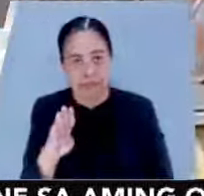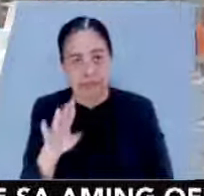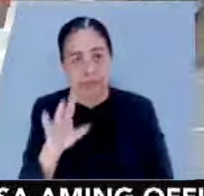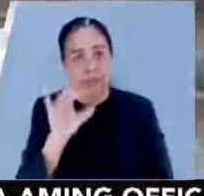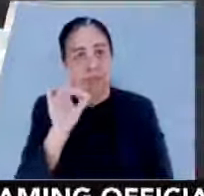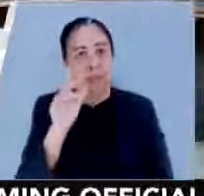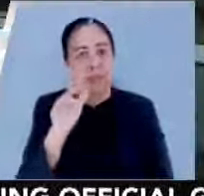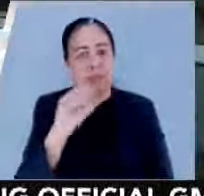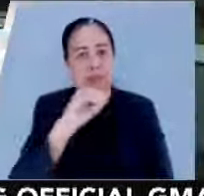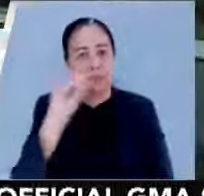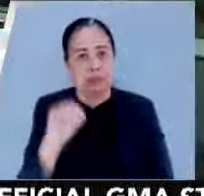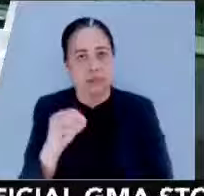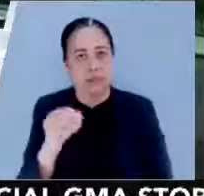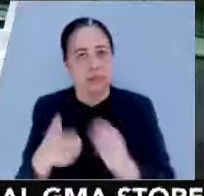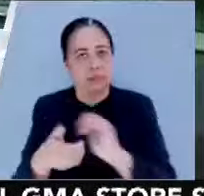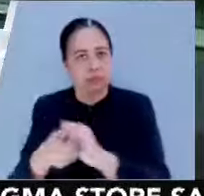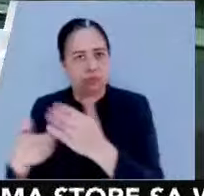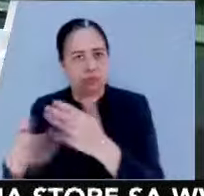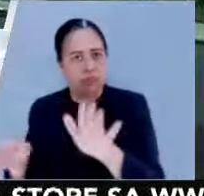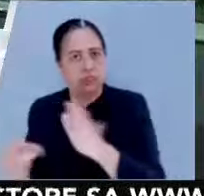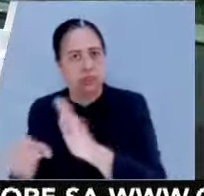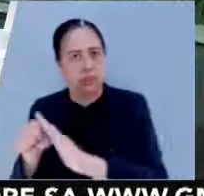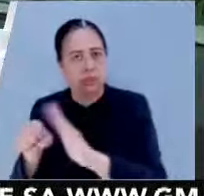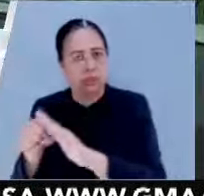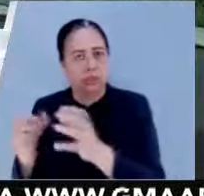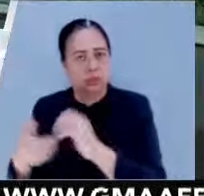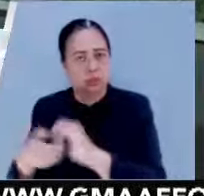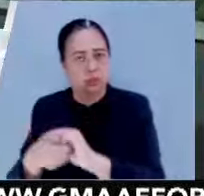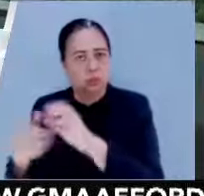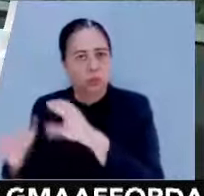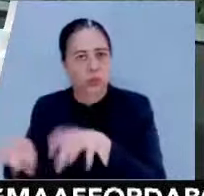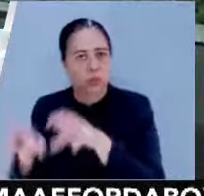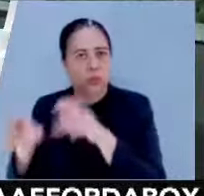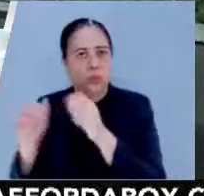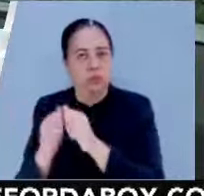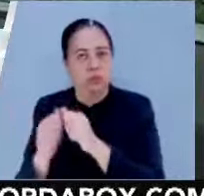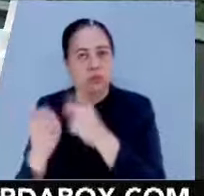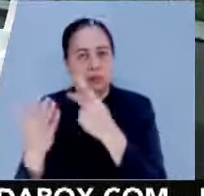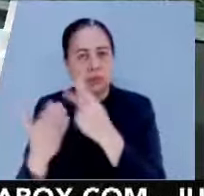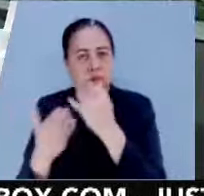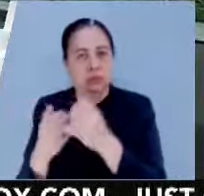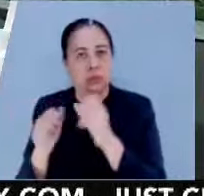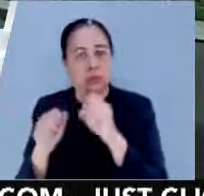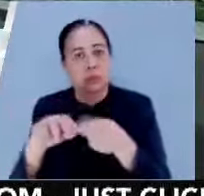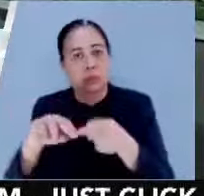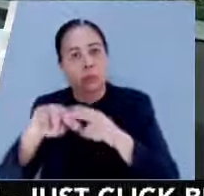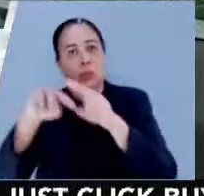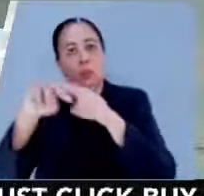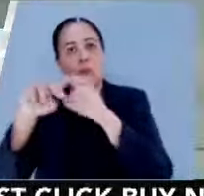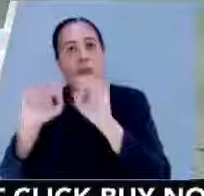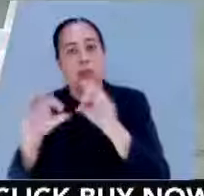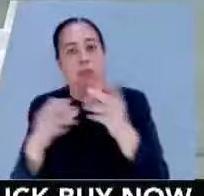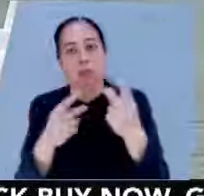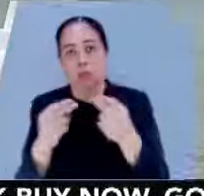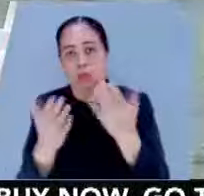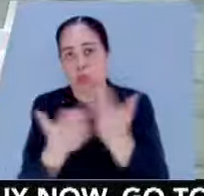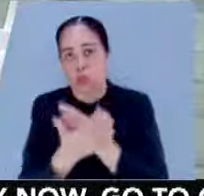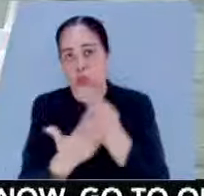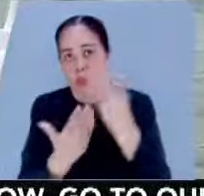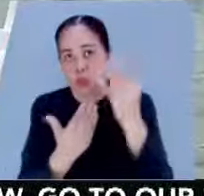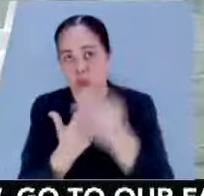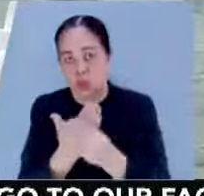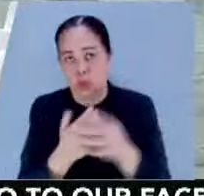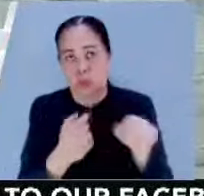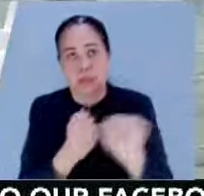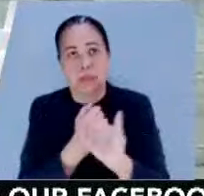ang consolidation rate ng PUV drivers at operators sa bansa. Posible raw yung tumaas kapag pinatupad ang bagong programa sa mga jeepney